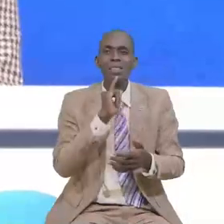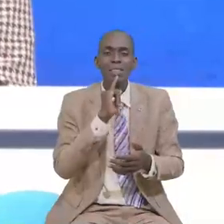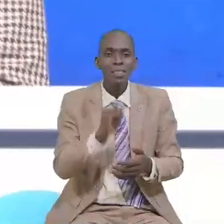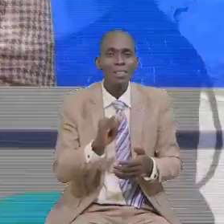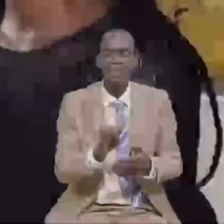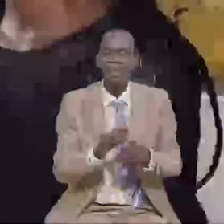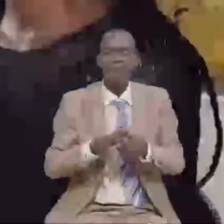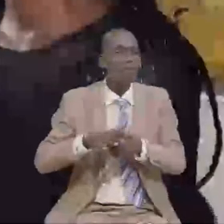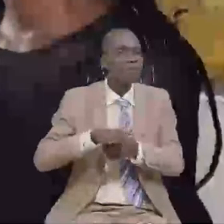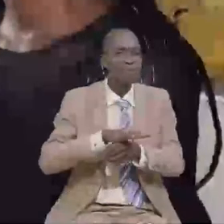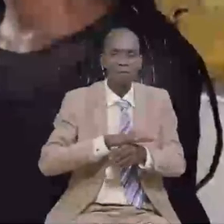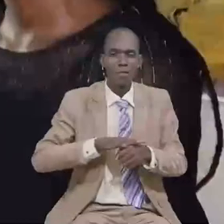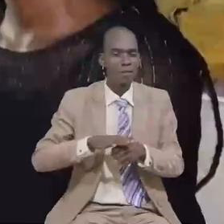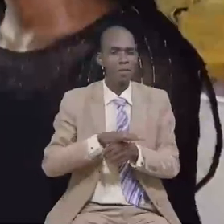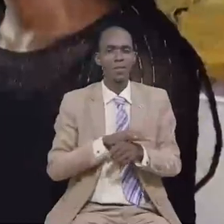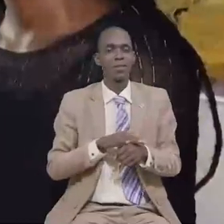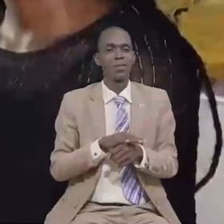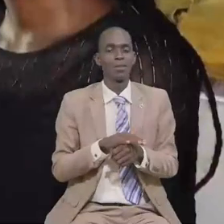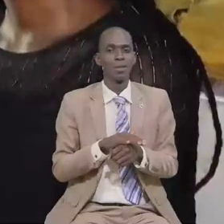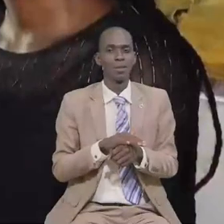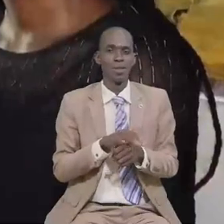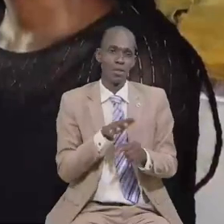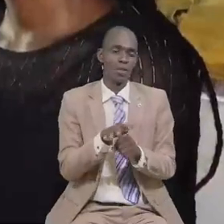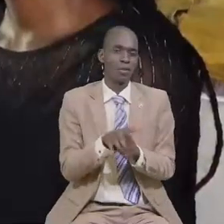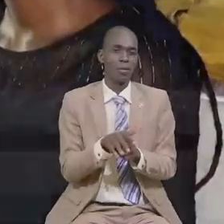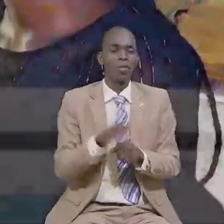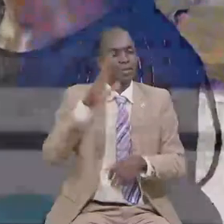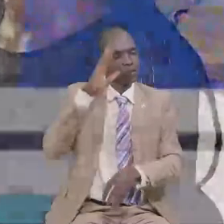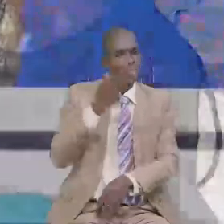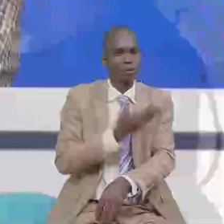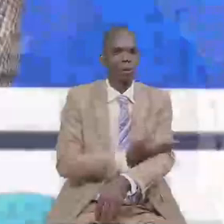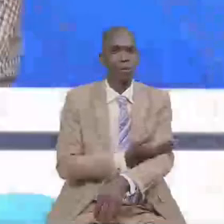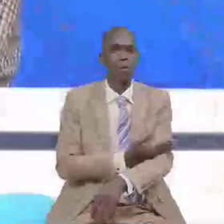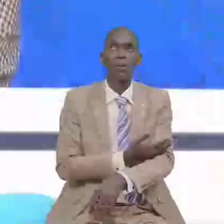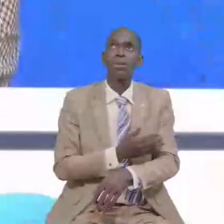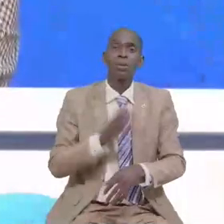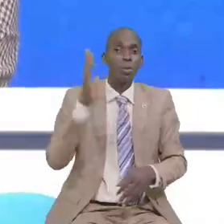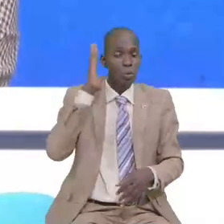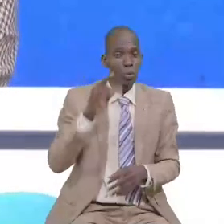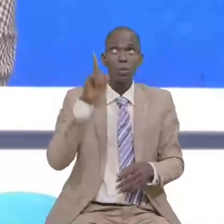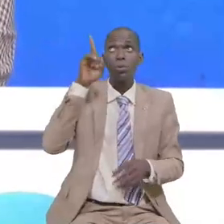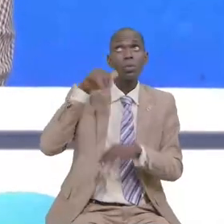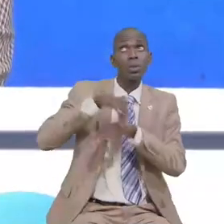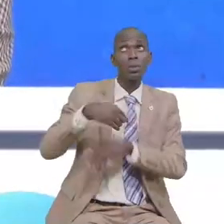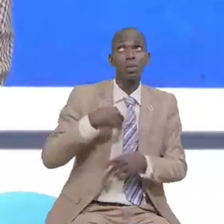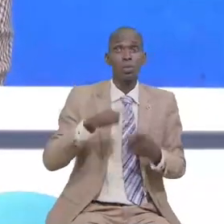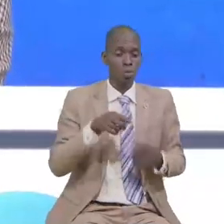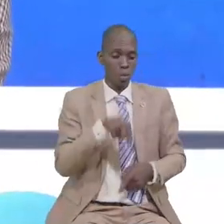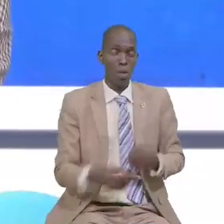ça, cela englobe, cela a une signification.